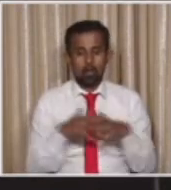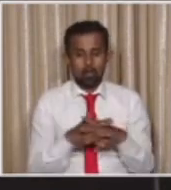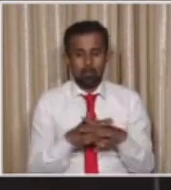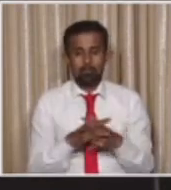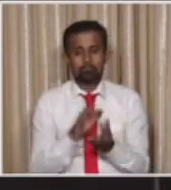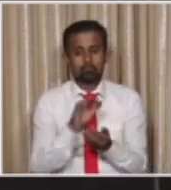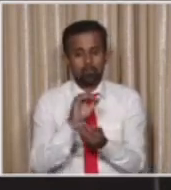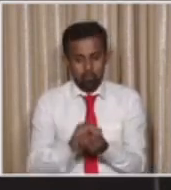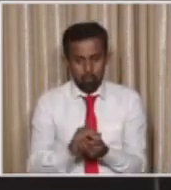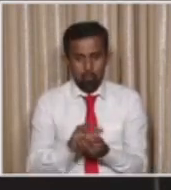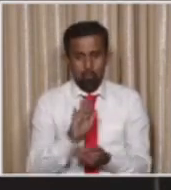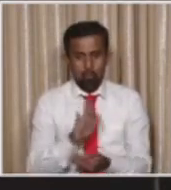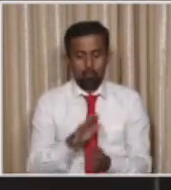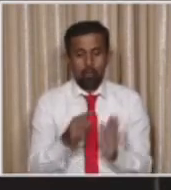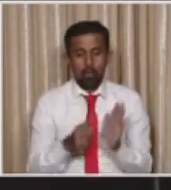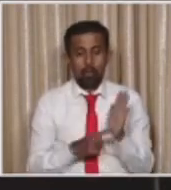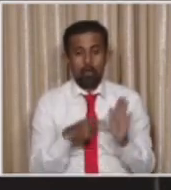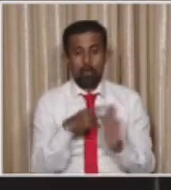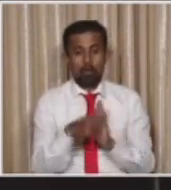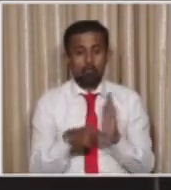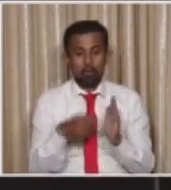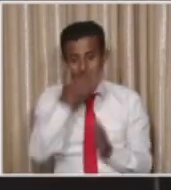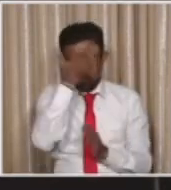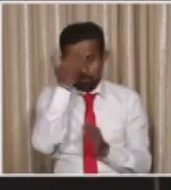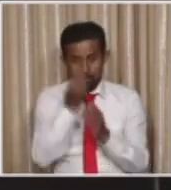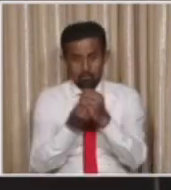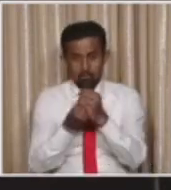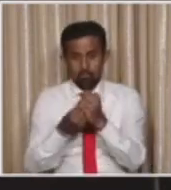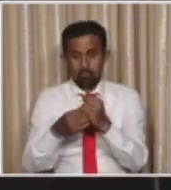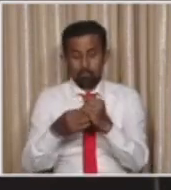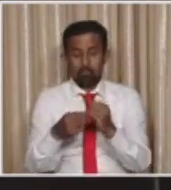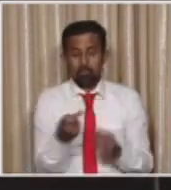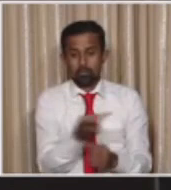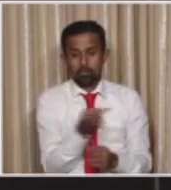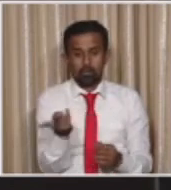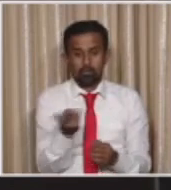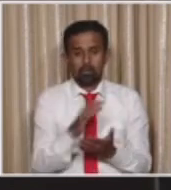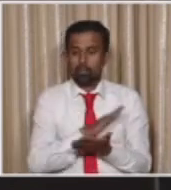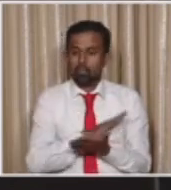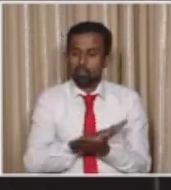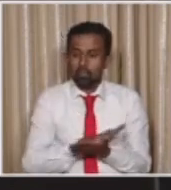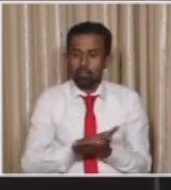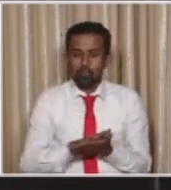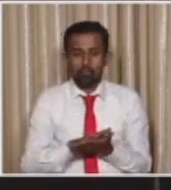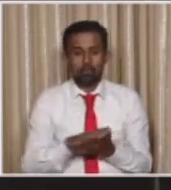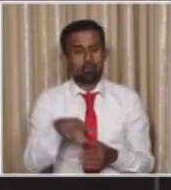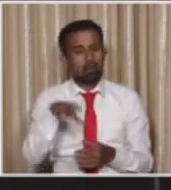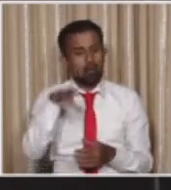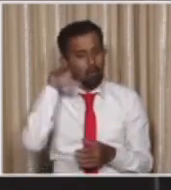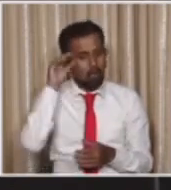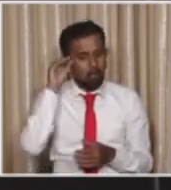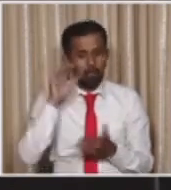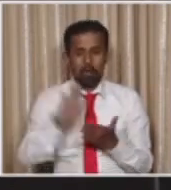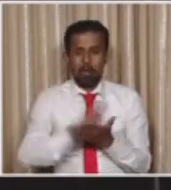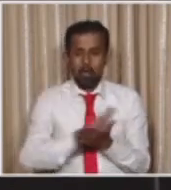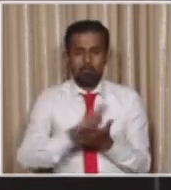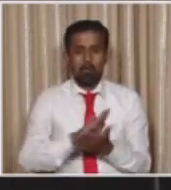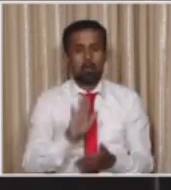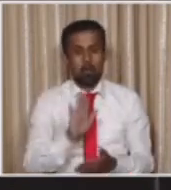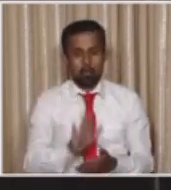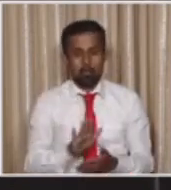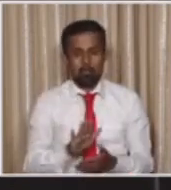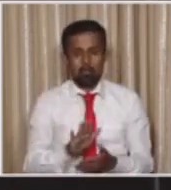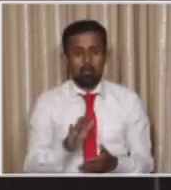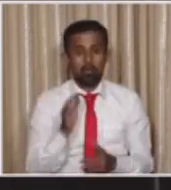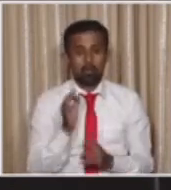ඕනේ. ඒ වගේම තමයි ඒ රටේ තියෙන ජනවර්ගය අතර යම්කිසි සාමයක්, යම්කිසි අවබෝධයක්, සුහදතාවයක් තියෙන්න ඕනේ.